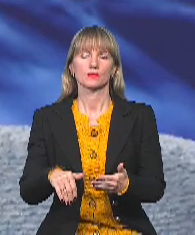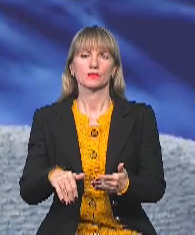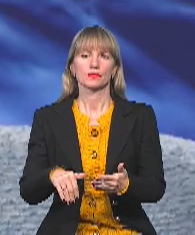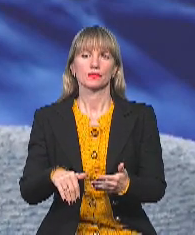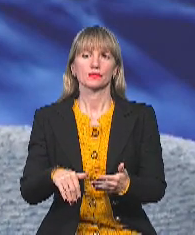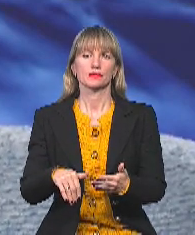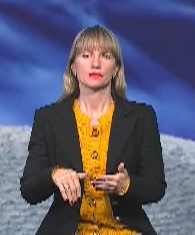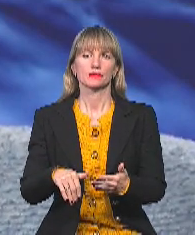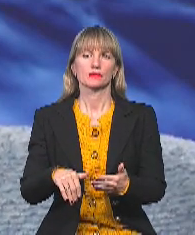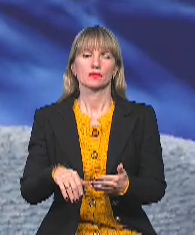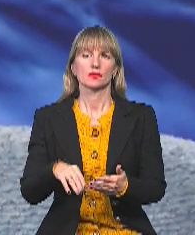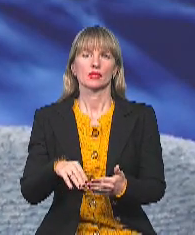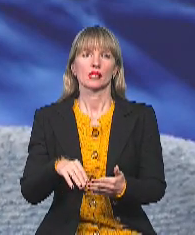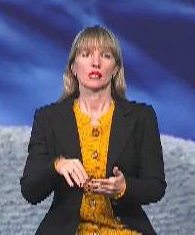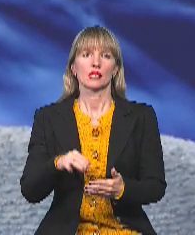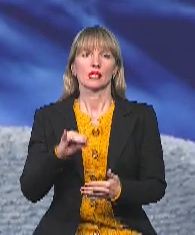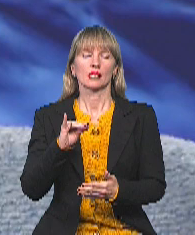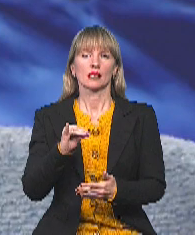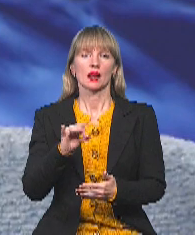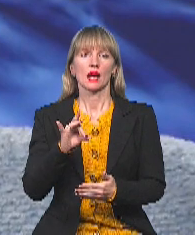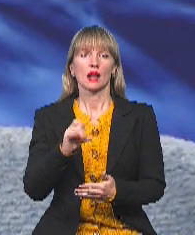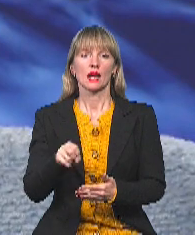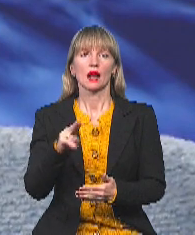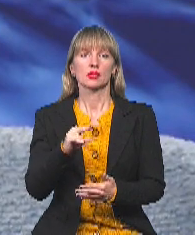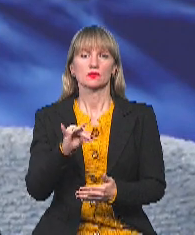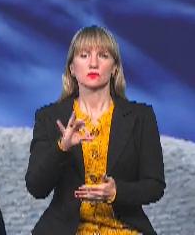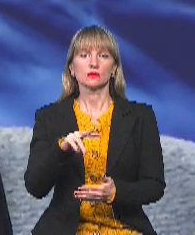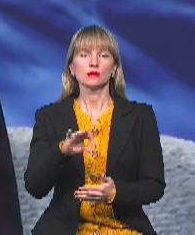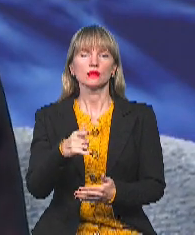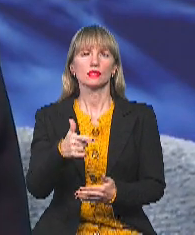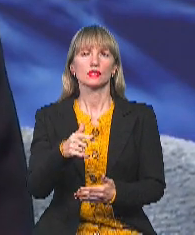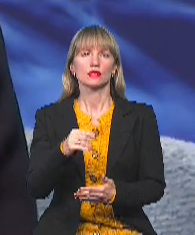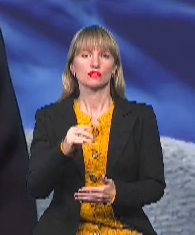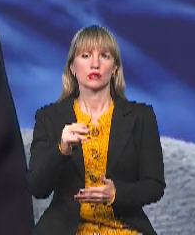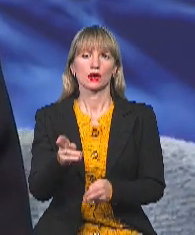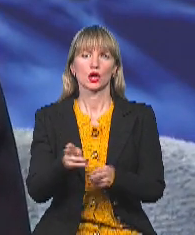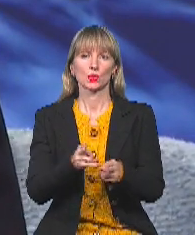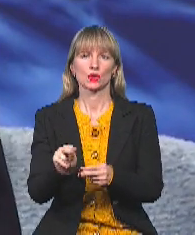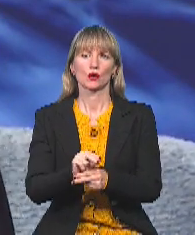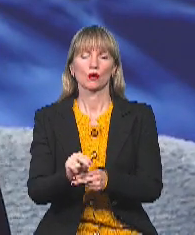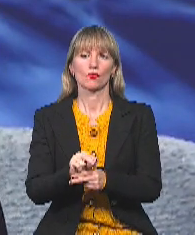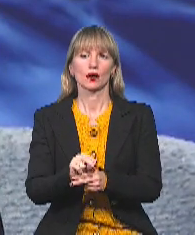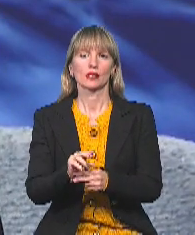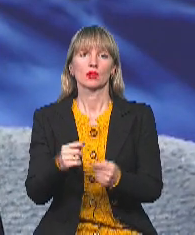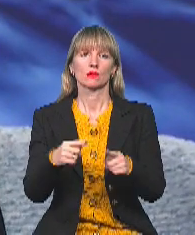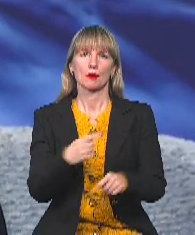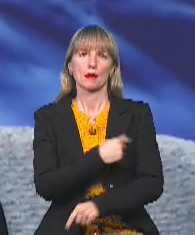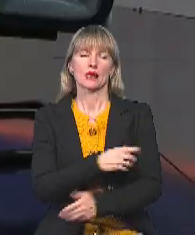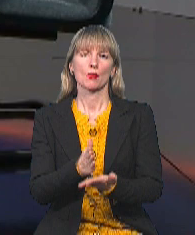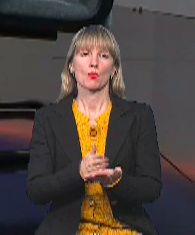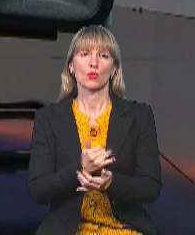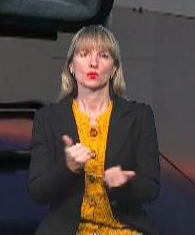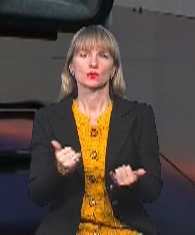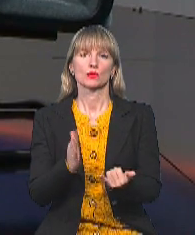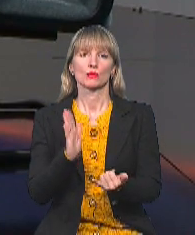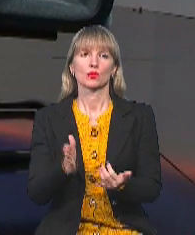діагностика, хіміотерапевтичне, радіологічне та хірургічне лікування. І ці медичні послуги